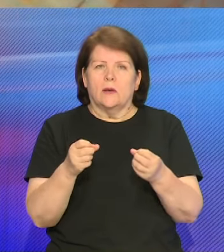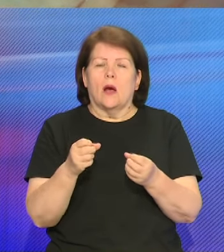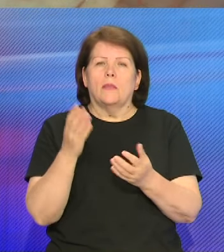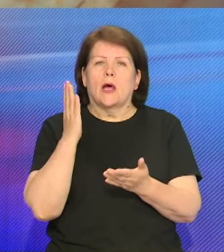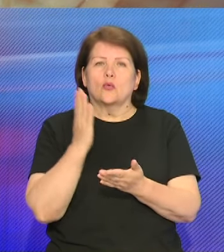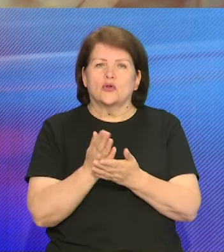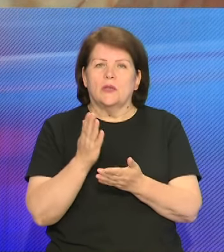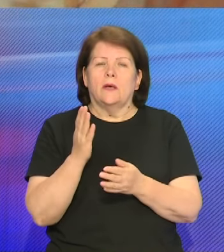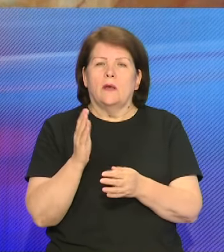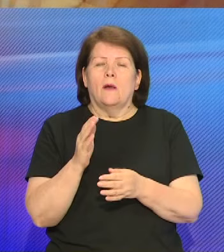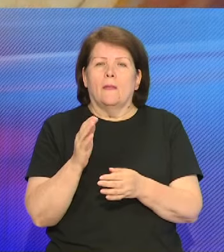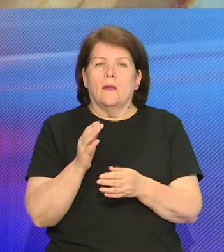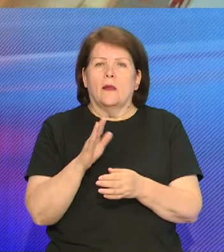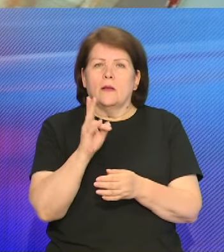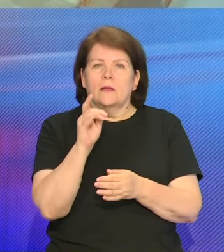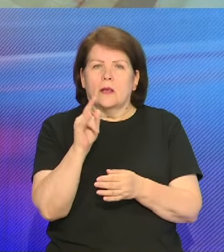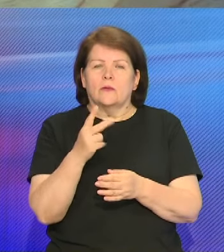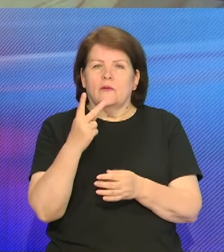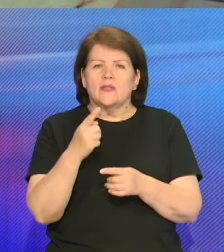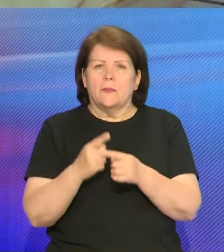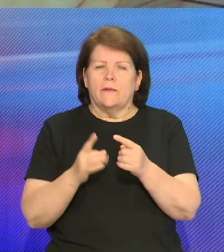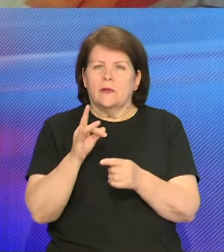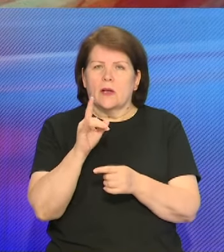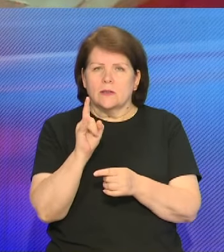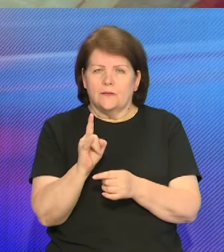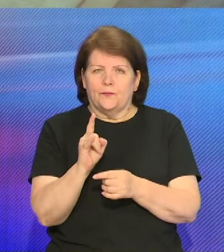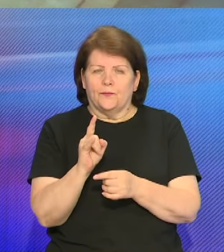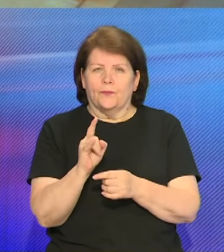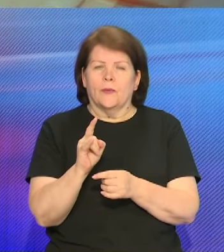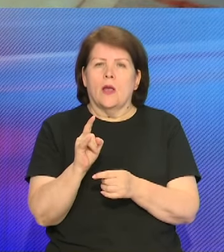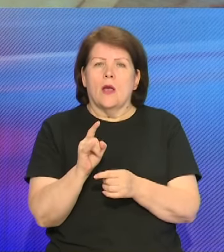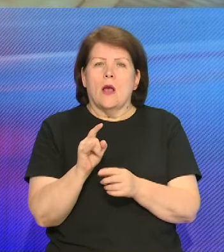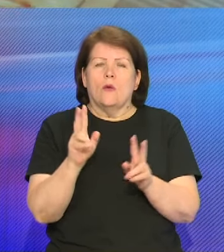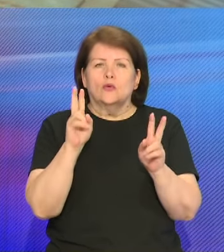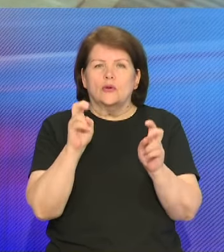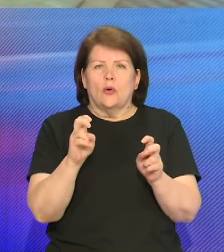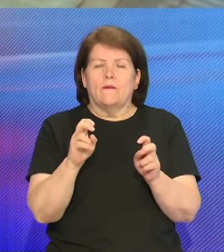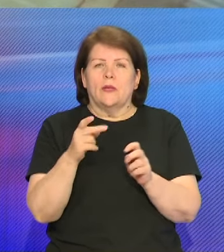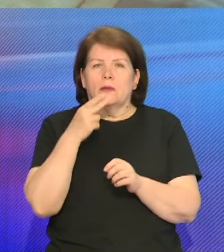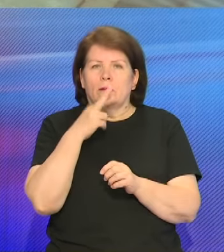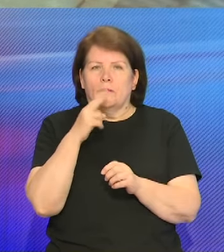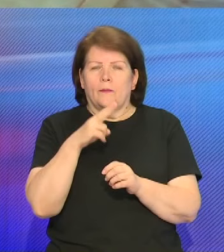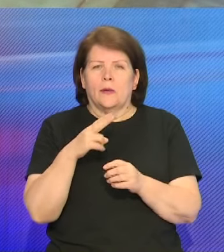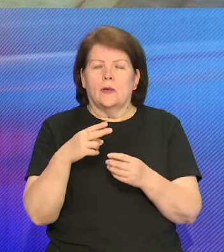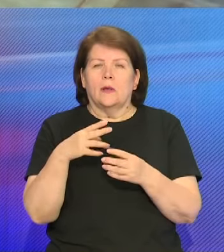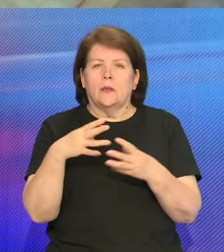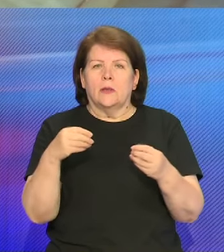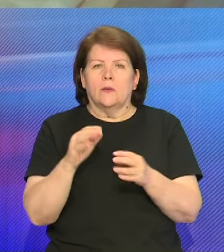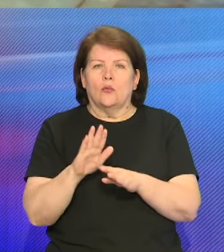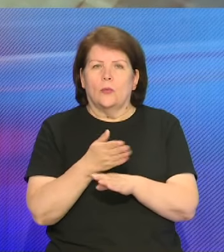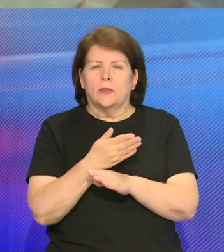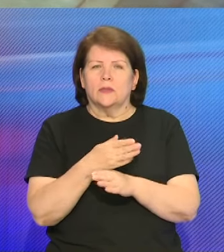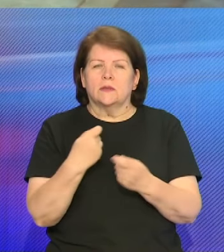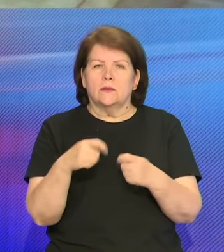выявілі перавышэнне нітратаў у 2,5 разы. Прызнаныя умоўна таксічнымі дыні зняты з рэалізацыі.